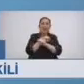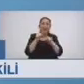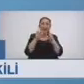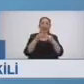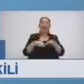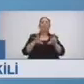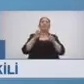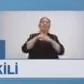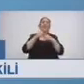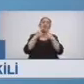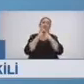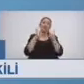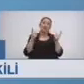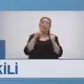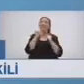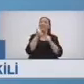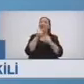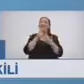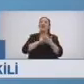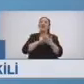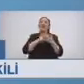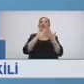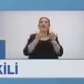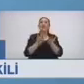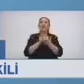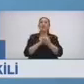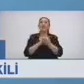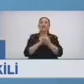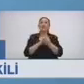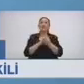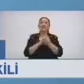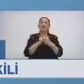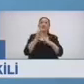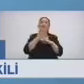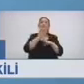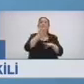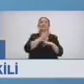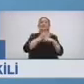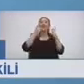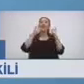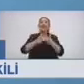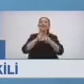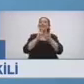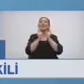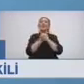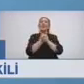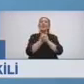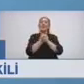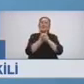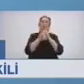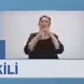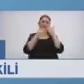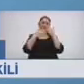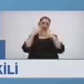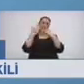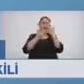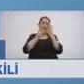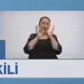zorundayız. Değerli arkadaşlar, geçen gün kentsel dönüşüm stratejik belgesinin sunumu yapan ekip,